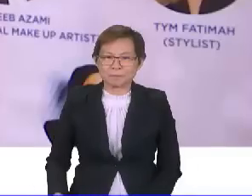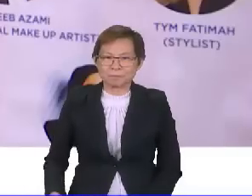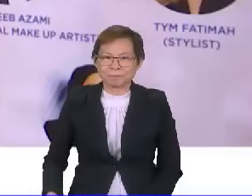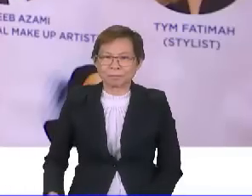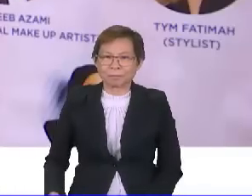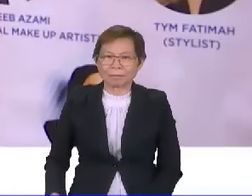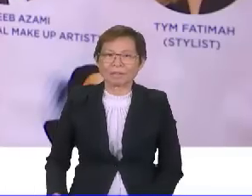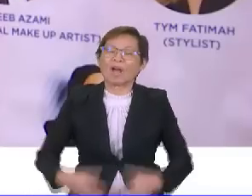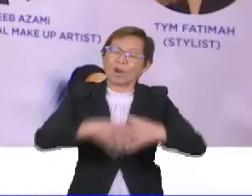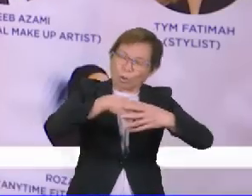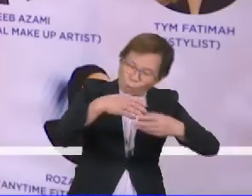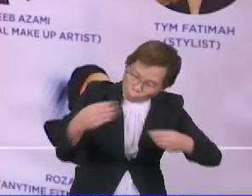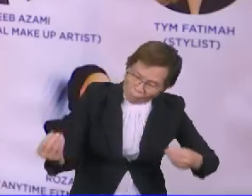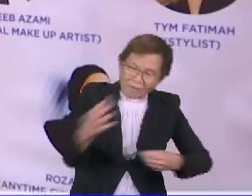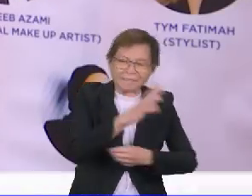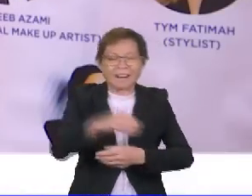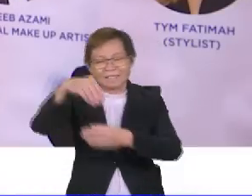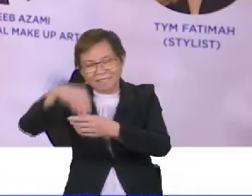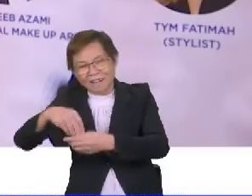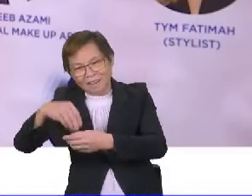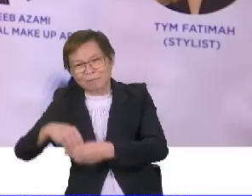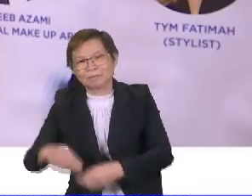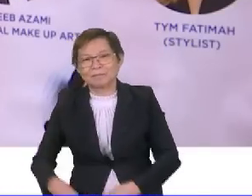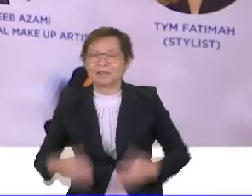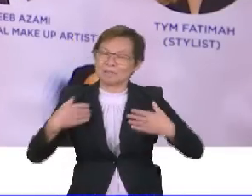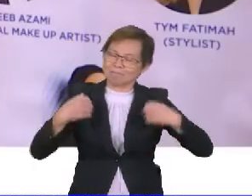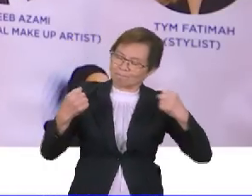bukan saja luaran tetapi Oh sudah lama